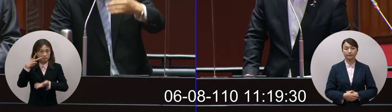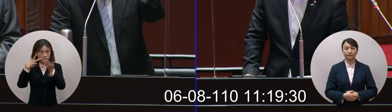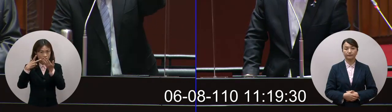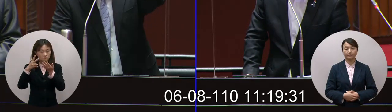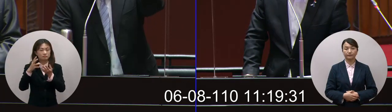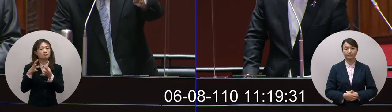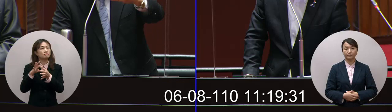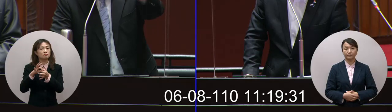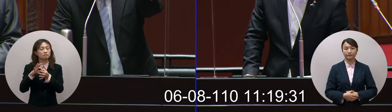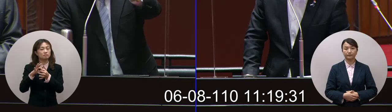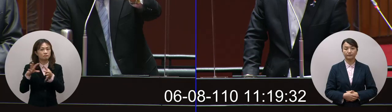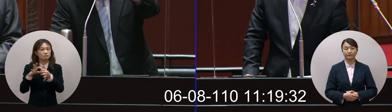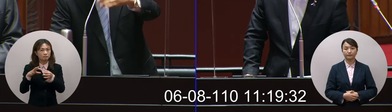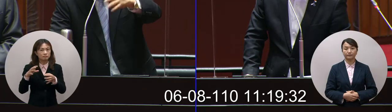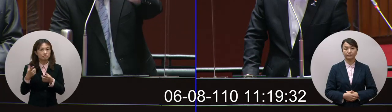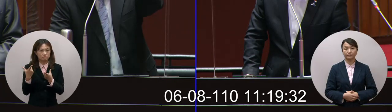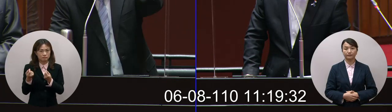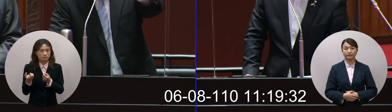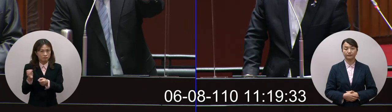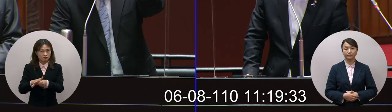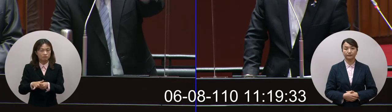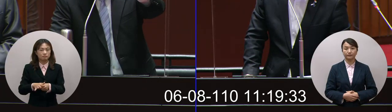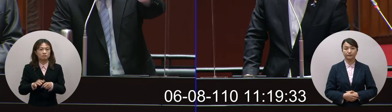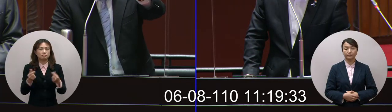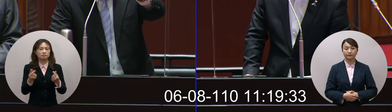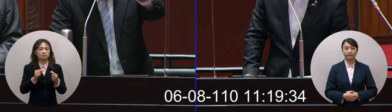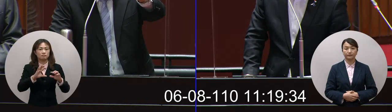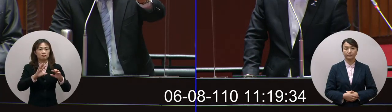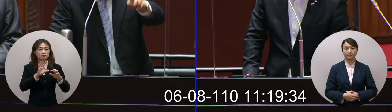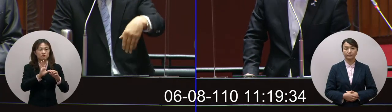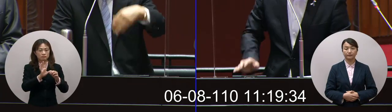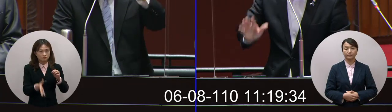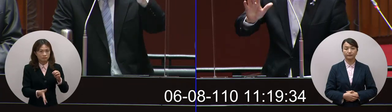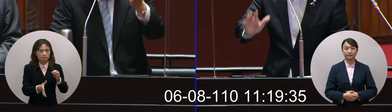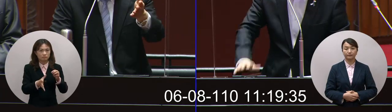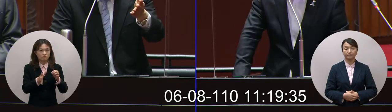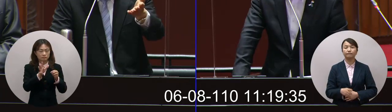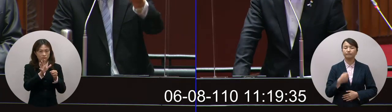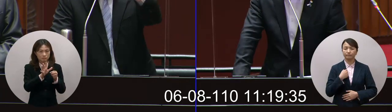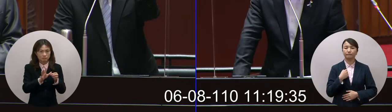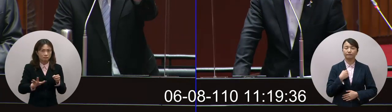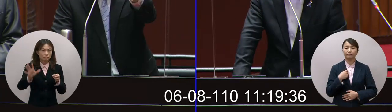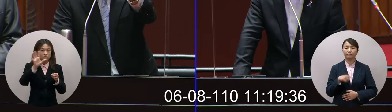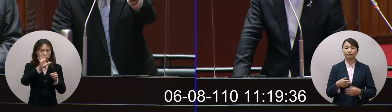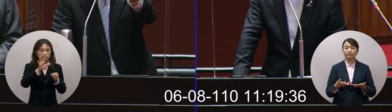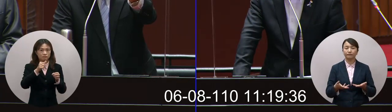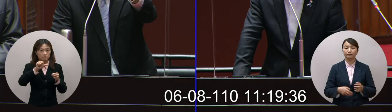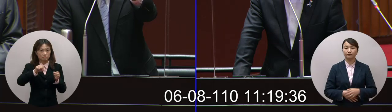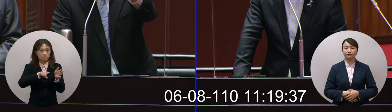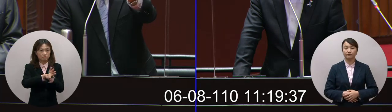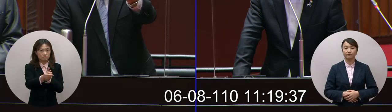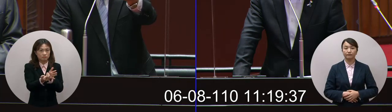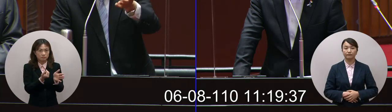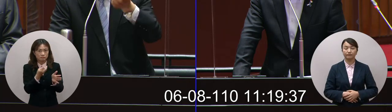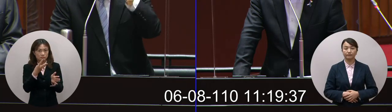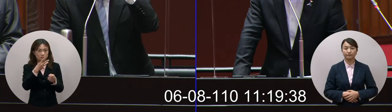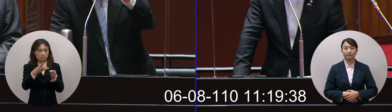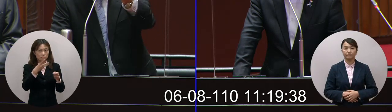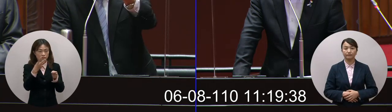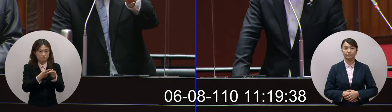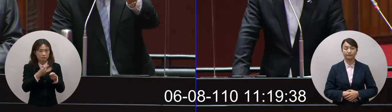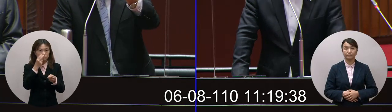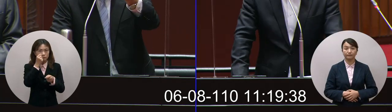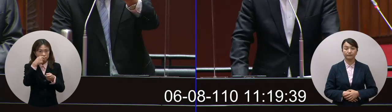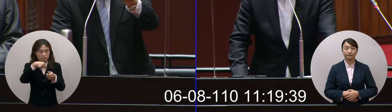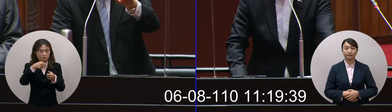啊。国高中跟五专前三年的， 我知啦， 是五特专生，